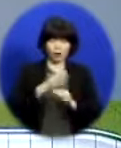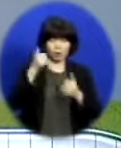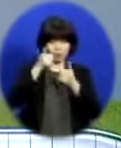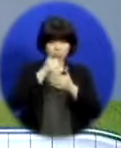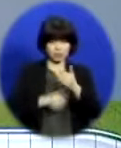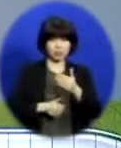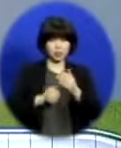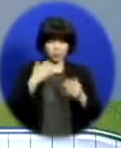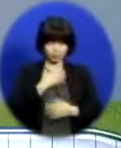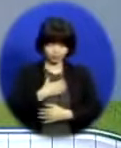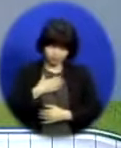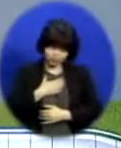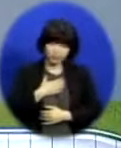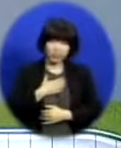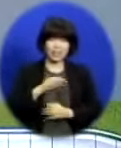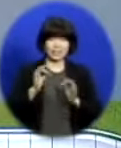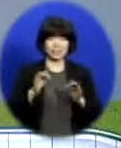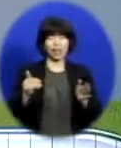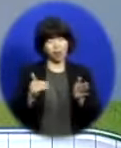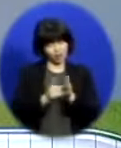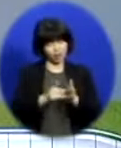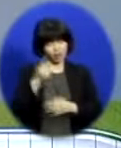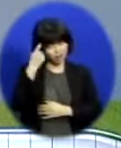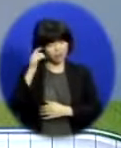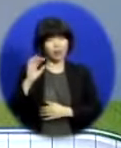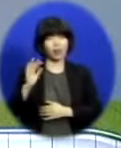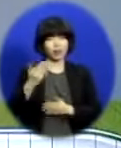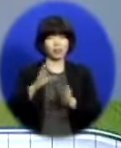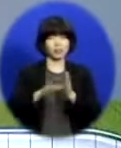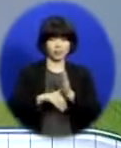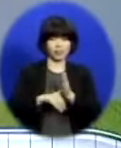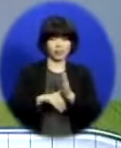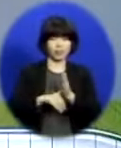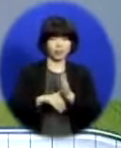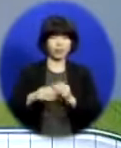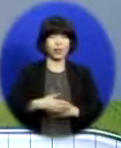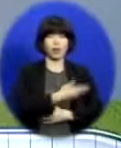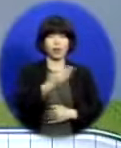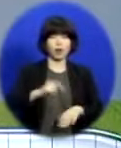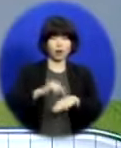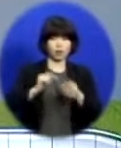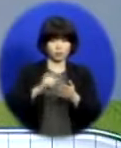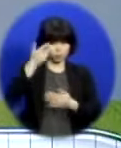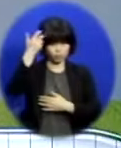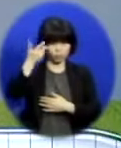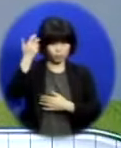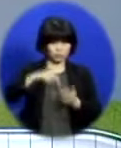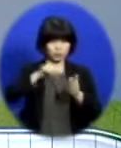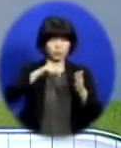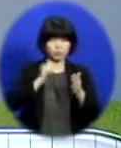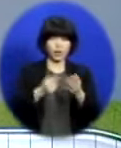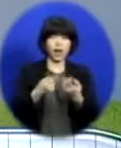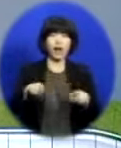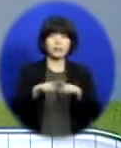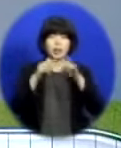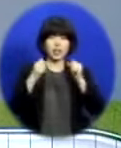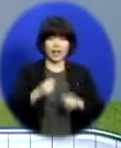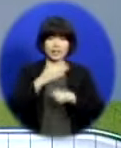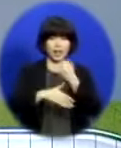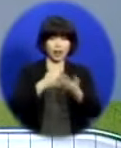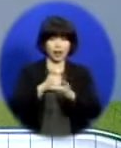괴로워하고 이제는 끝났구나 생각할 때도 여러분의 심령 속에 함께 계시는